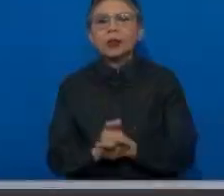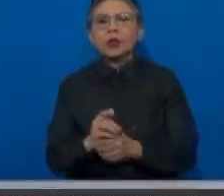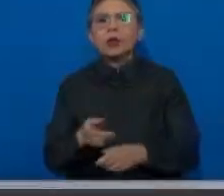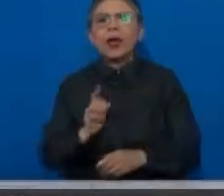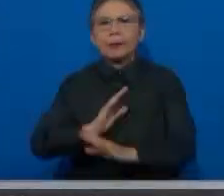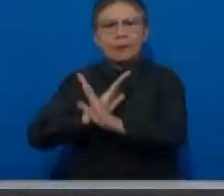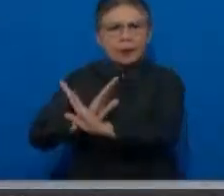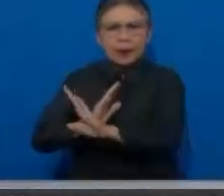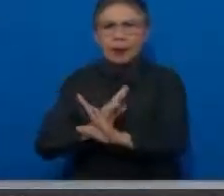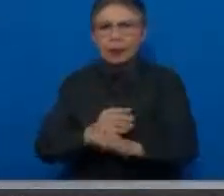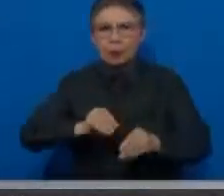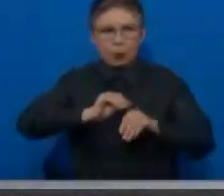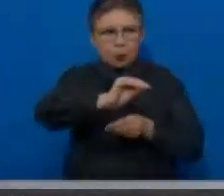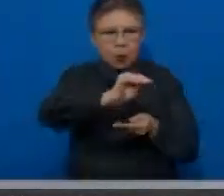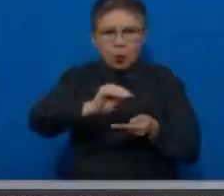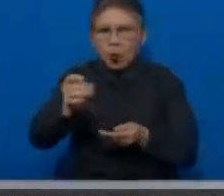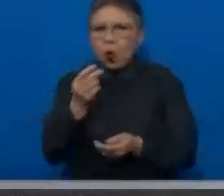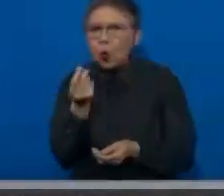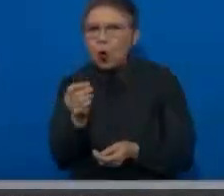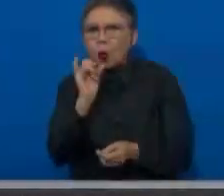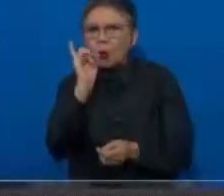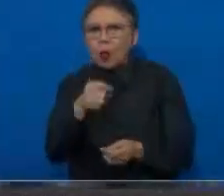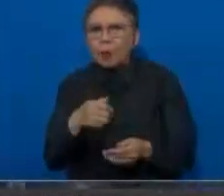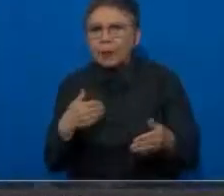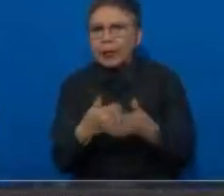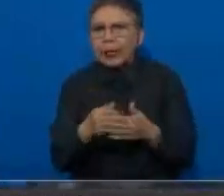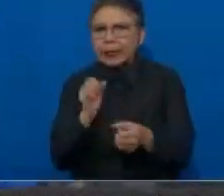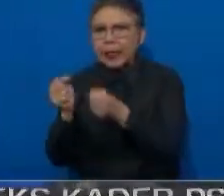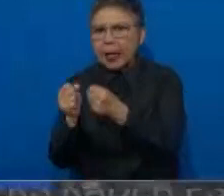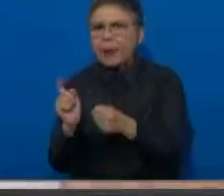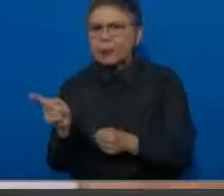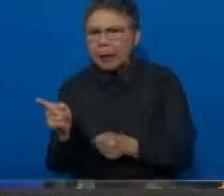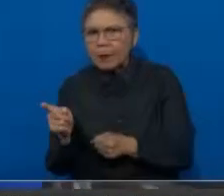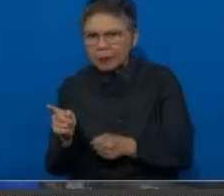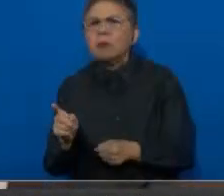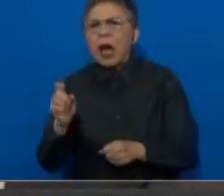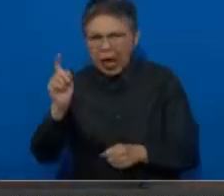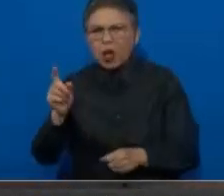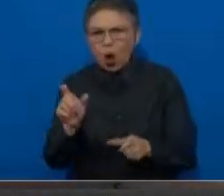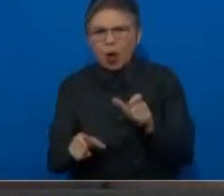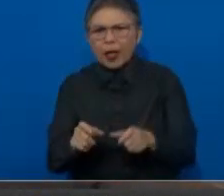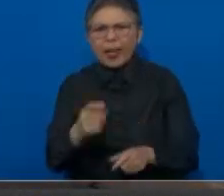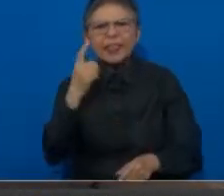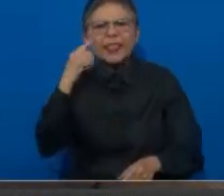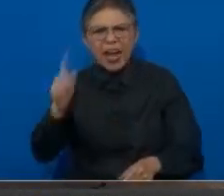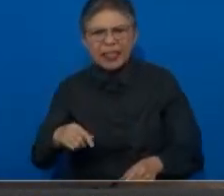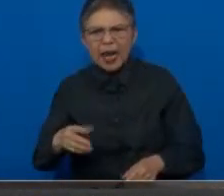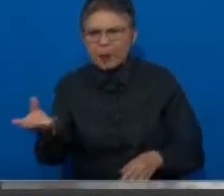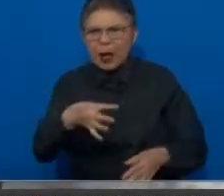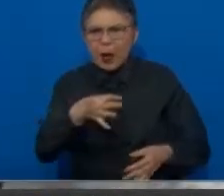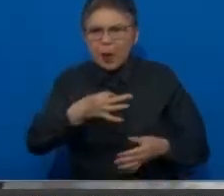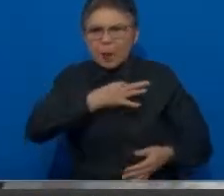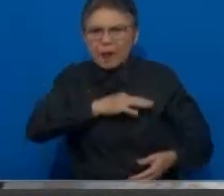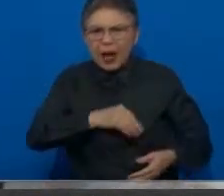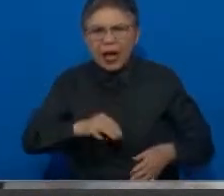untuk mengantisipasi peredaran uang palsu jelang Lebaran. Pasalnya, disinyalir ada oknum yang sengaja memanfaatkan momen jasa